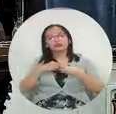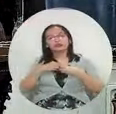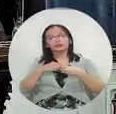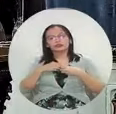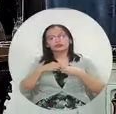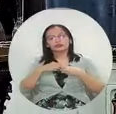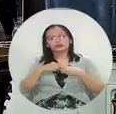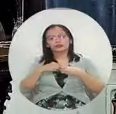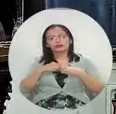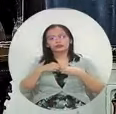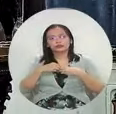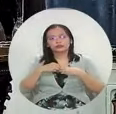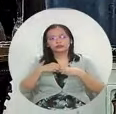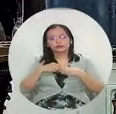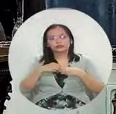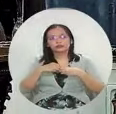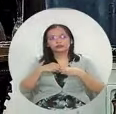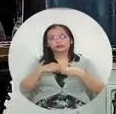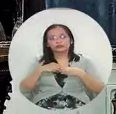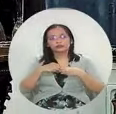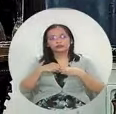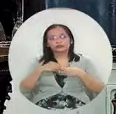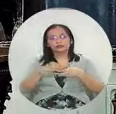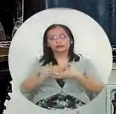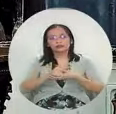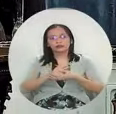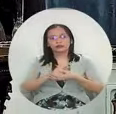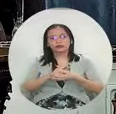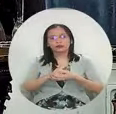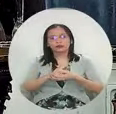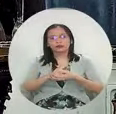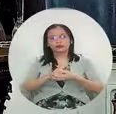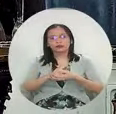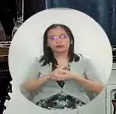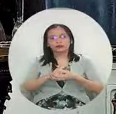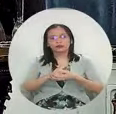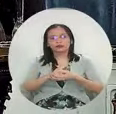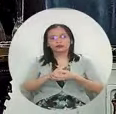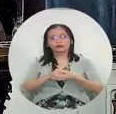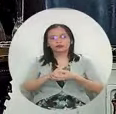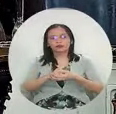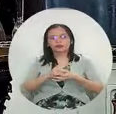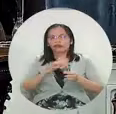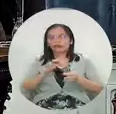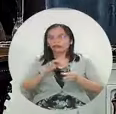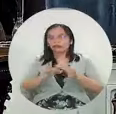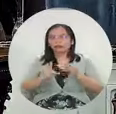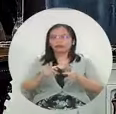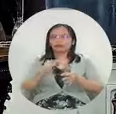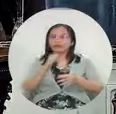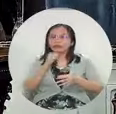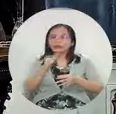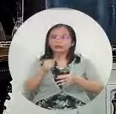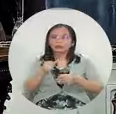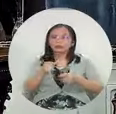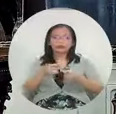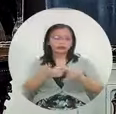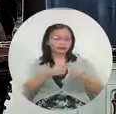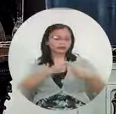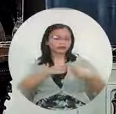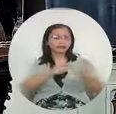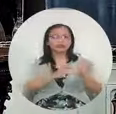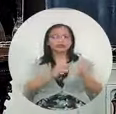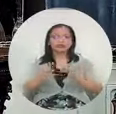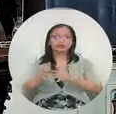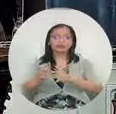mo inheritance. Oh. Kung di ka mo manuwas, ang inyong balay, yuta